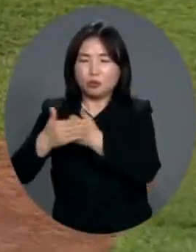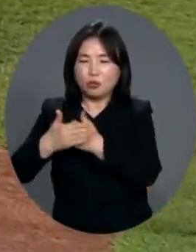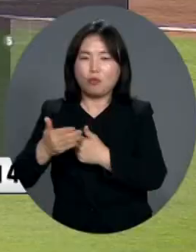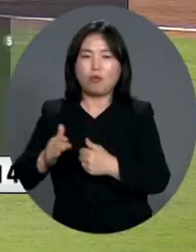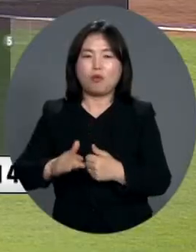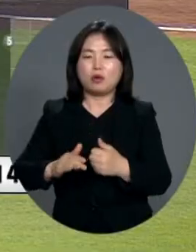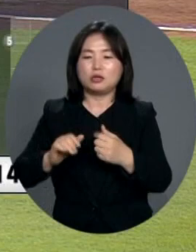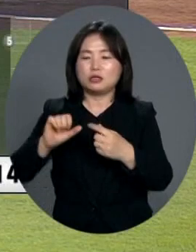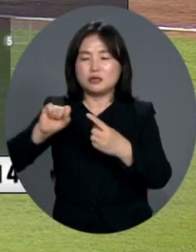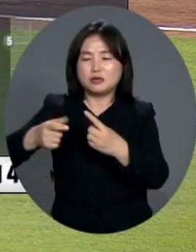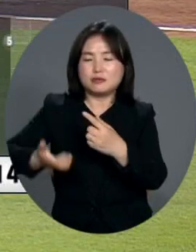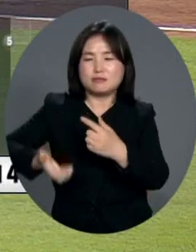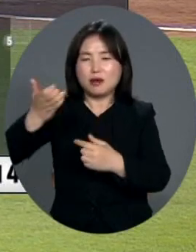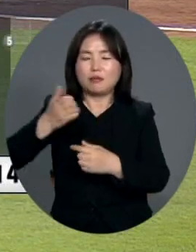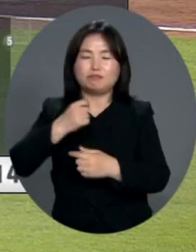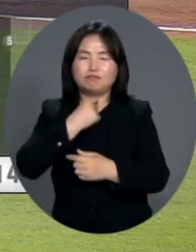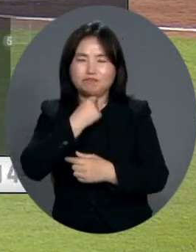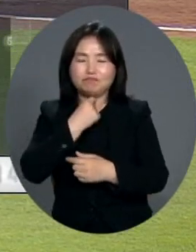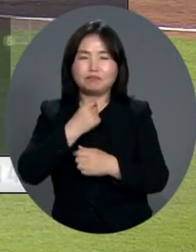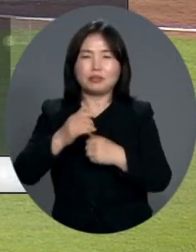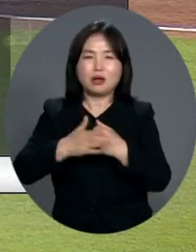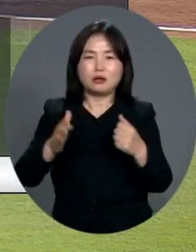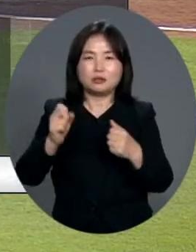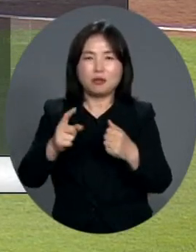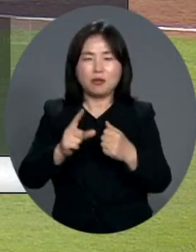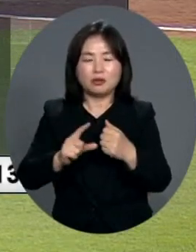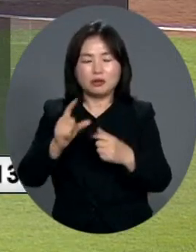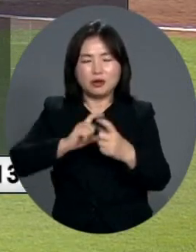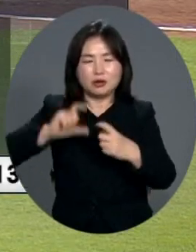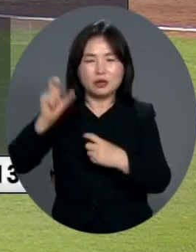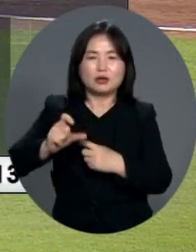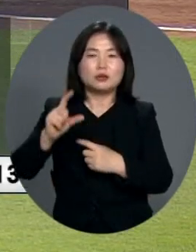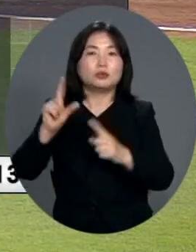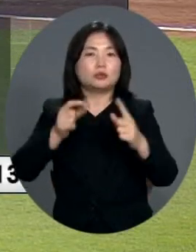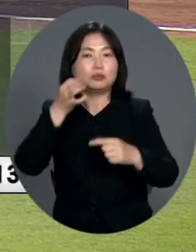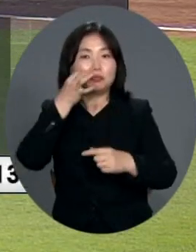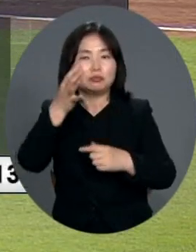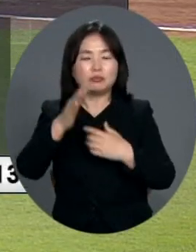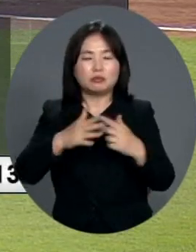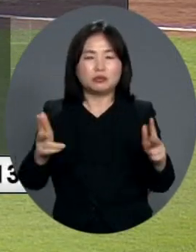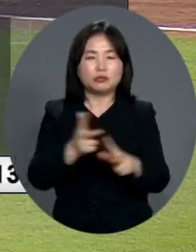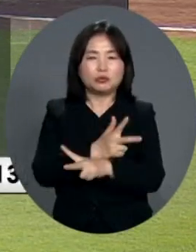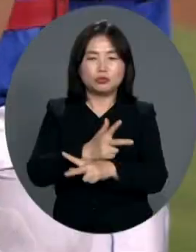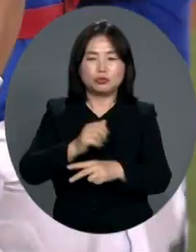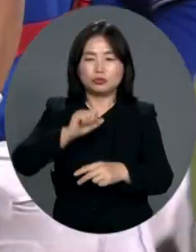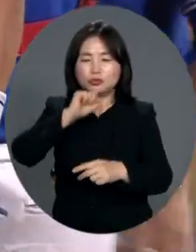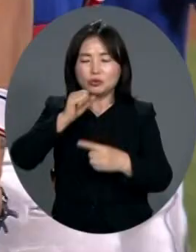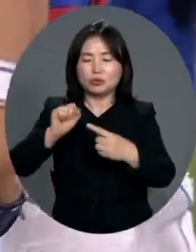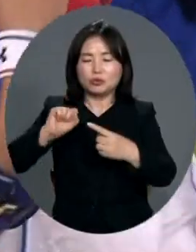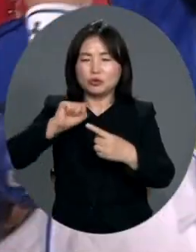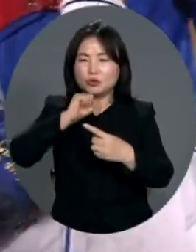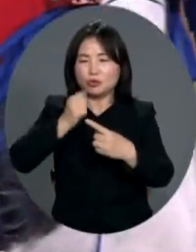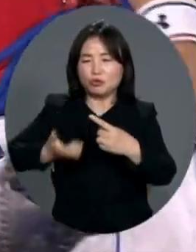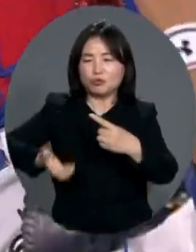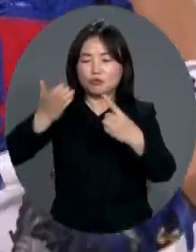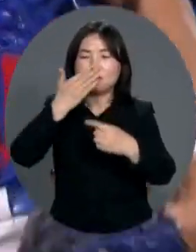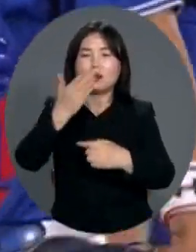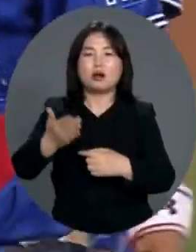확실하게 상위권 도약을 이뤄낸 삼성이 또 한 번 강한 모습을 보여준다면 이번 주 선두권 도약도 가능한